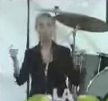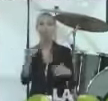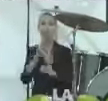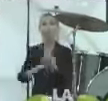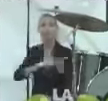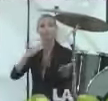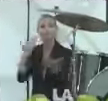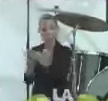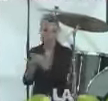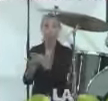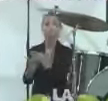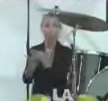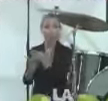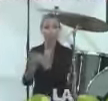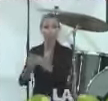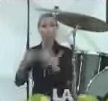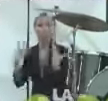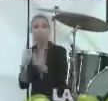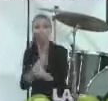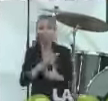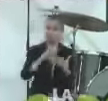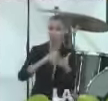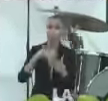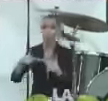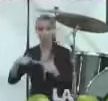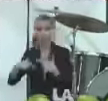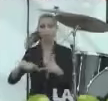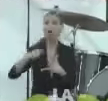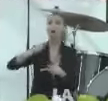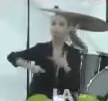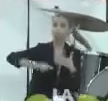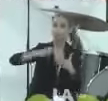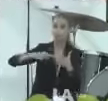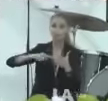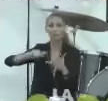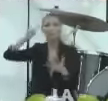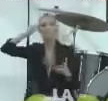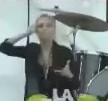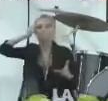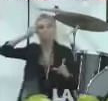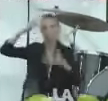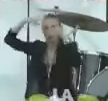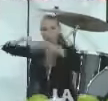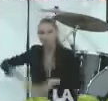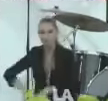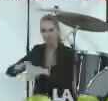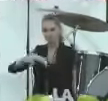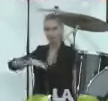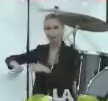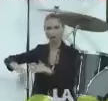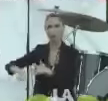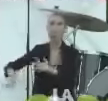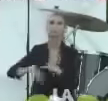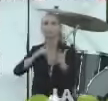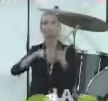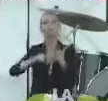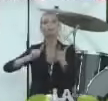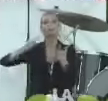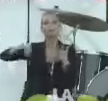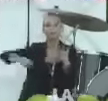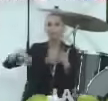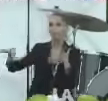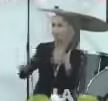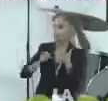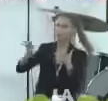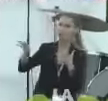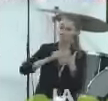più, insieme a banche, assicurazioni, criminalità organizzata, lì devono andare a pescare, lì c'è